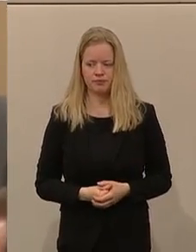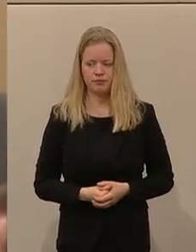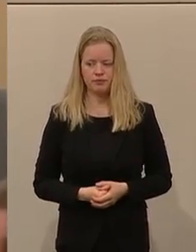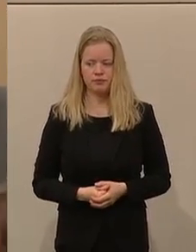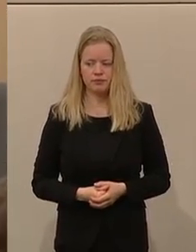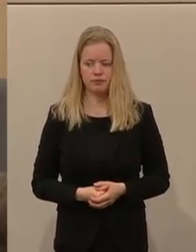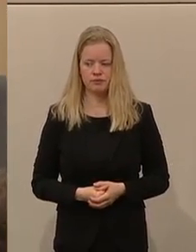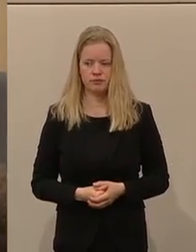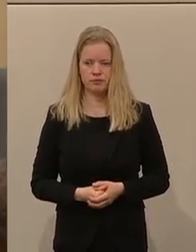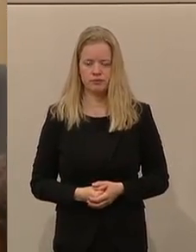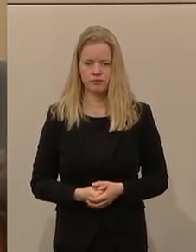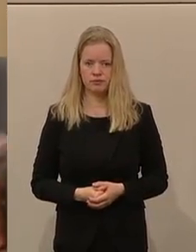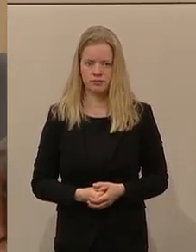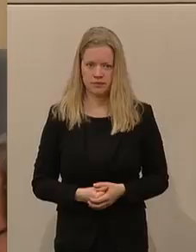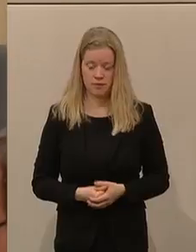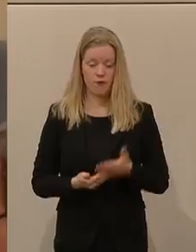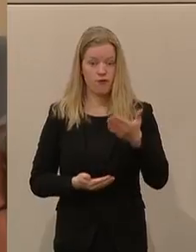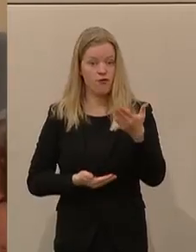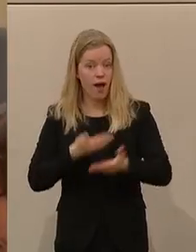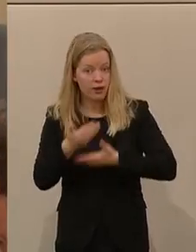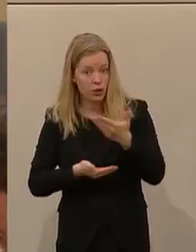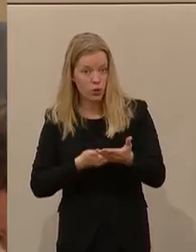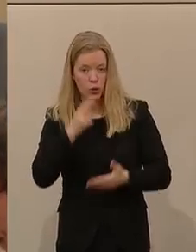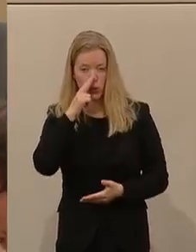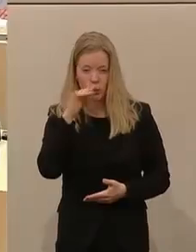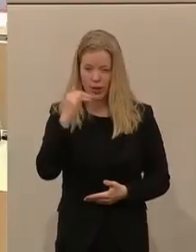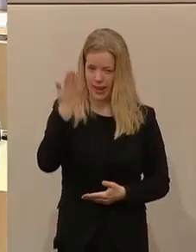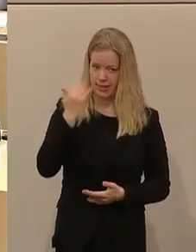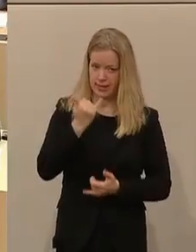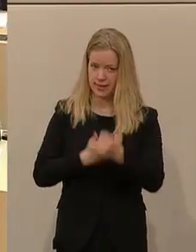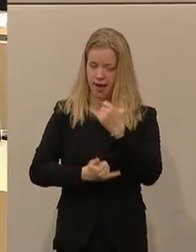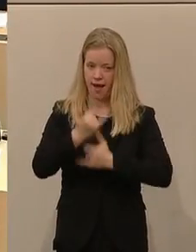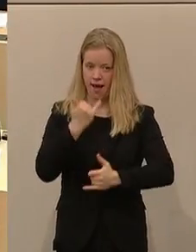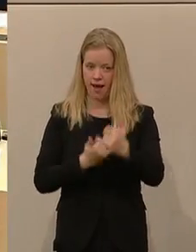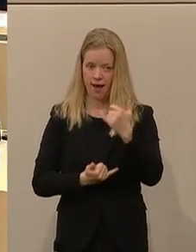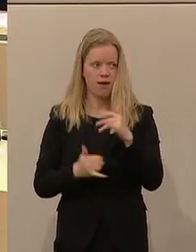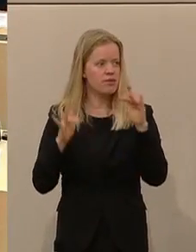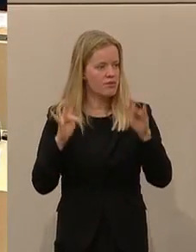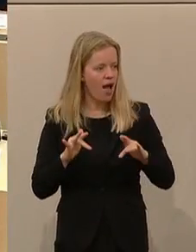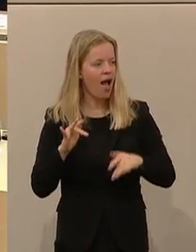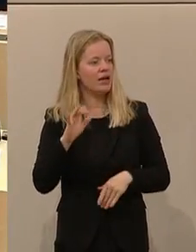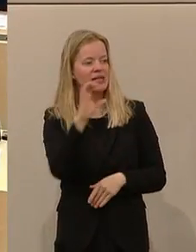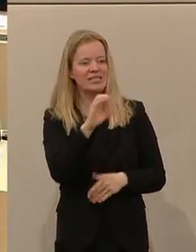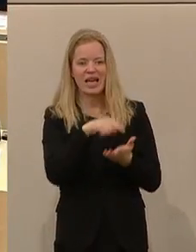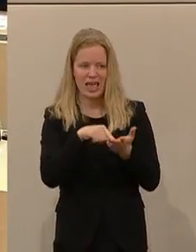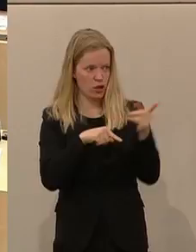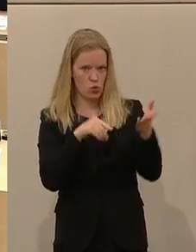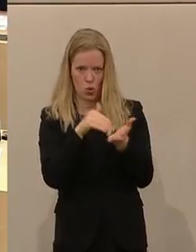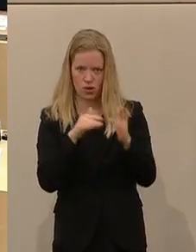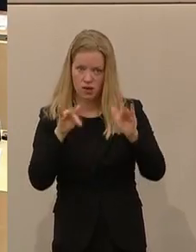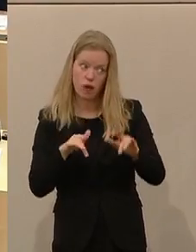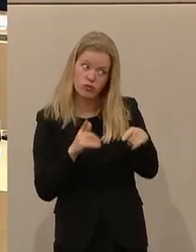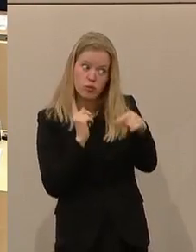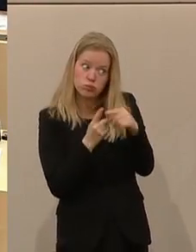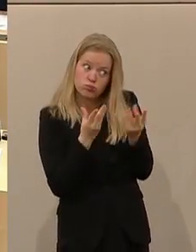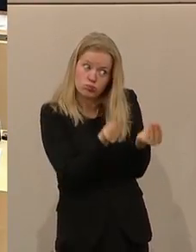Es war in der Verhandlung im Juni letzten Jahres noch Christian Kern, und da muss ich ihm einen